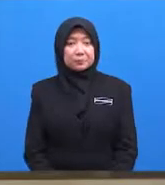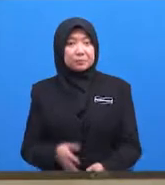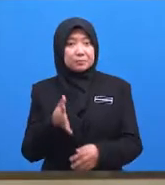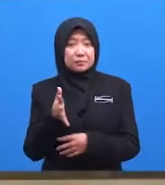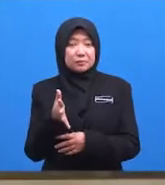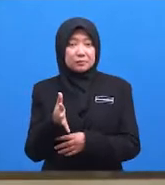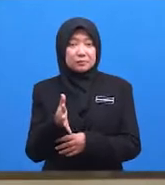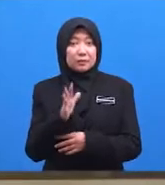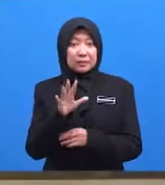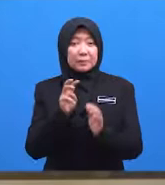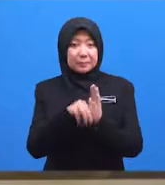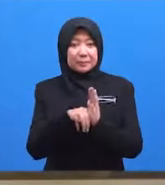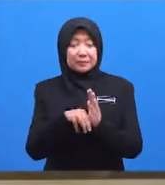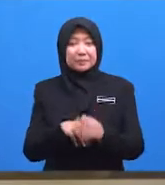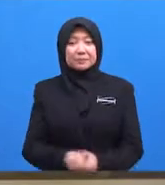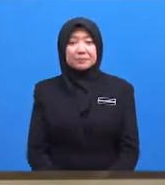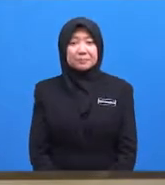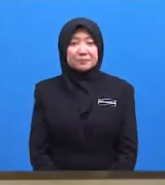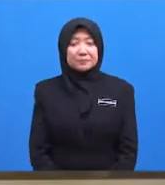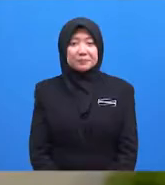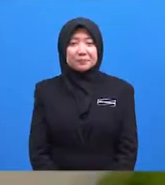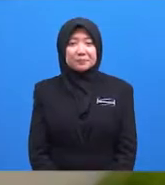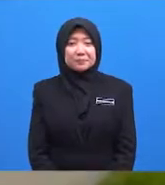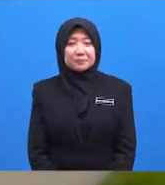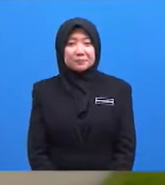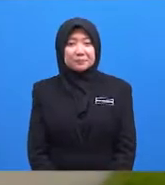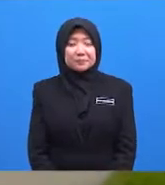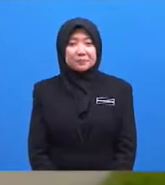Perapkan ayam selama 5 minit.